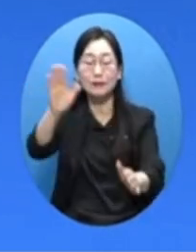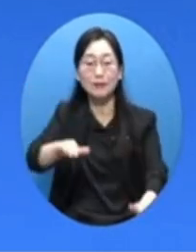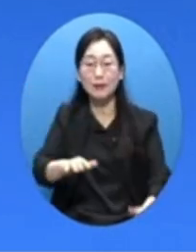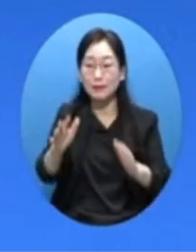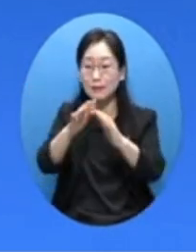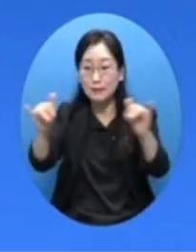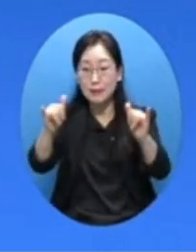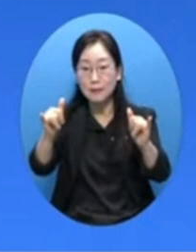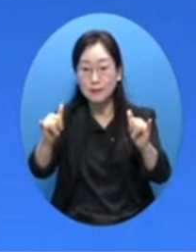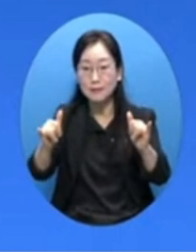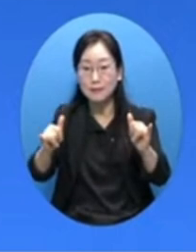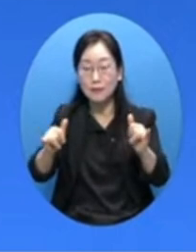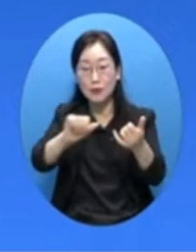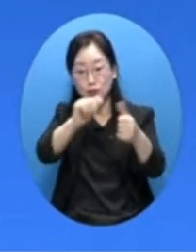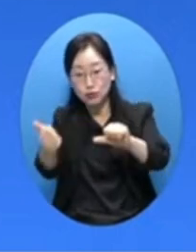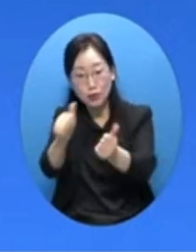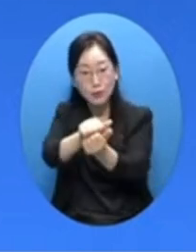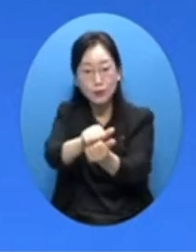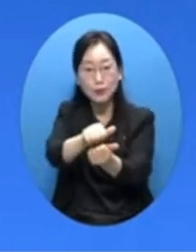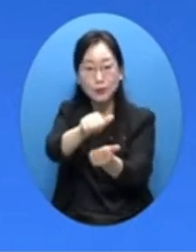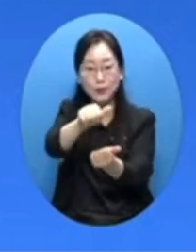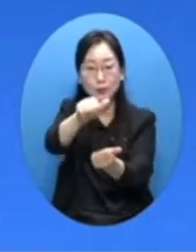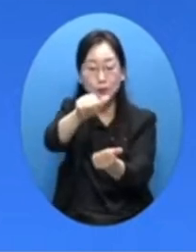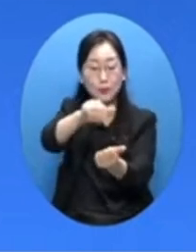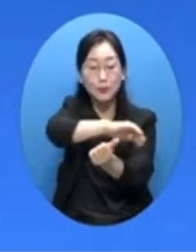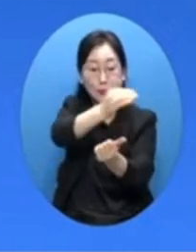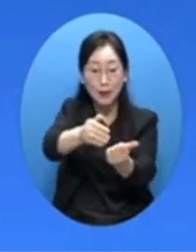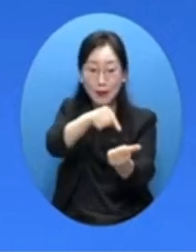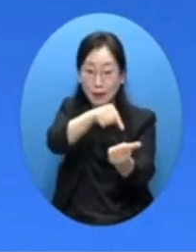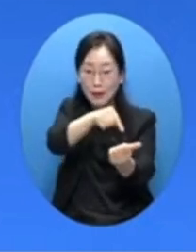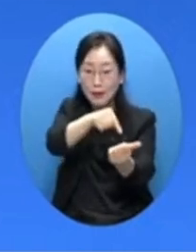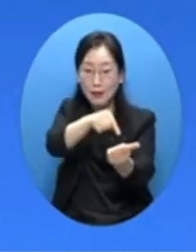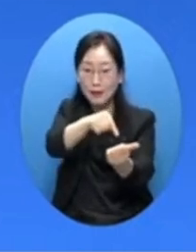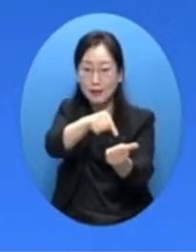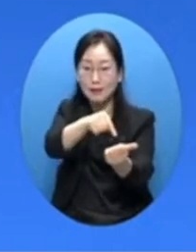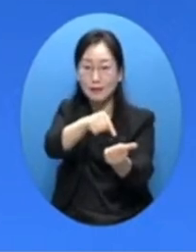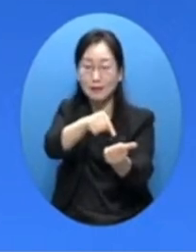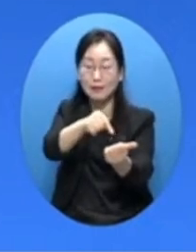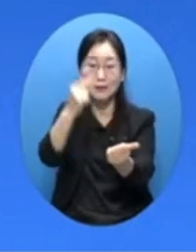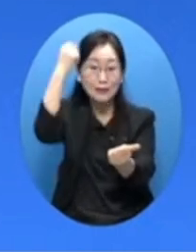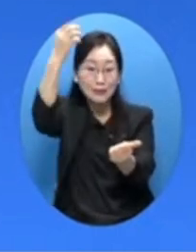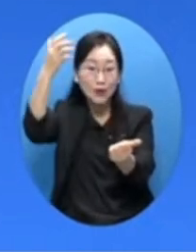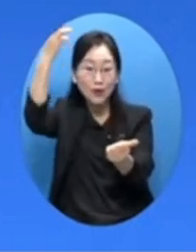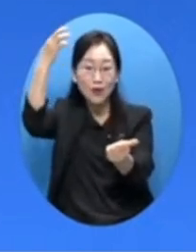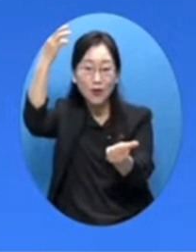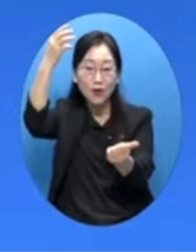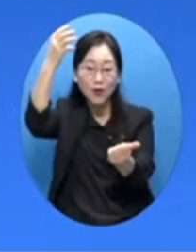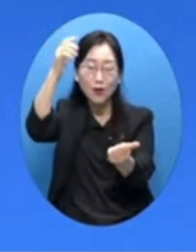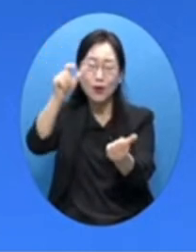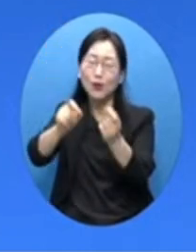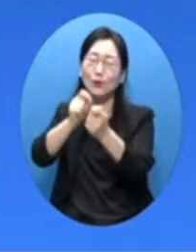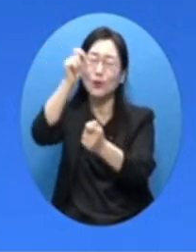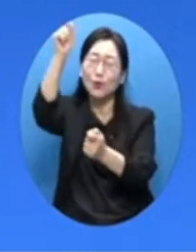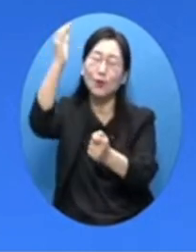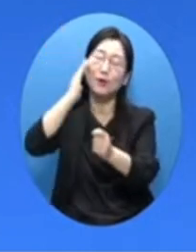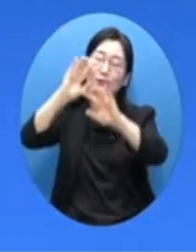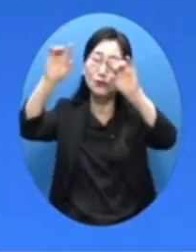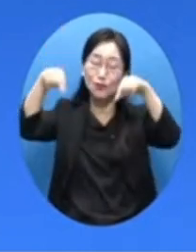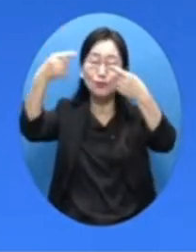인간은 죽는 그 순간 육신은 땅에 묻히지만 영은 영원한